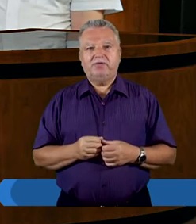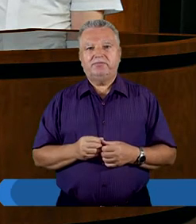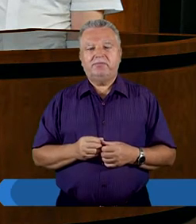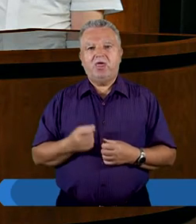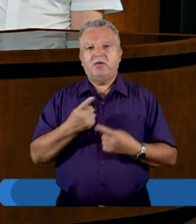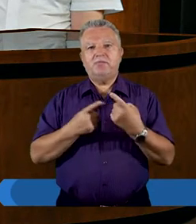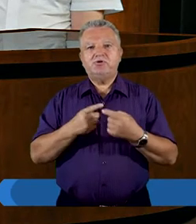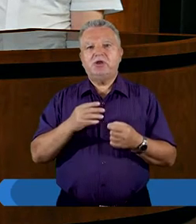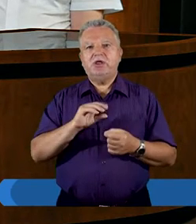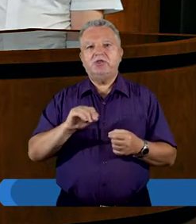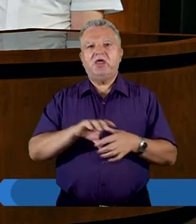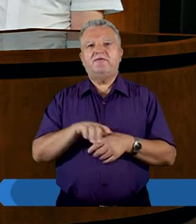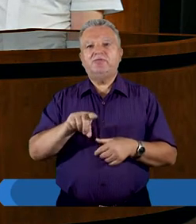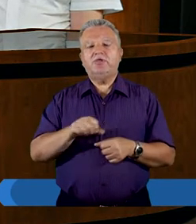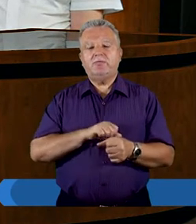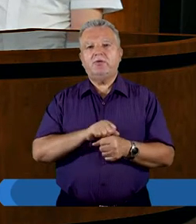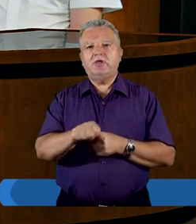Myślę, że chyba nie w tym jest